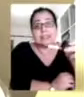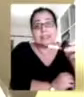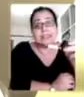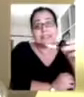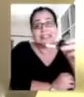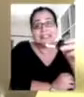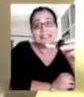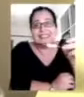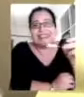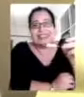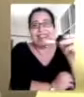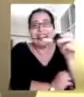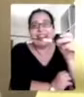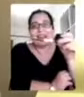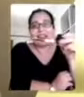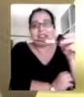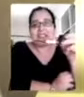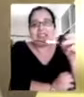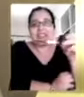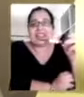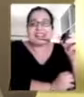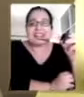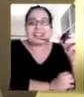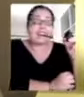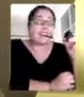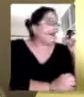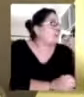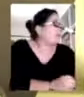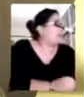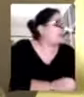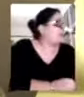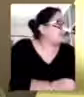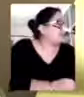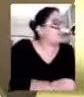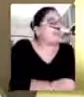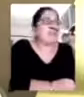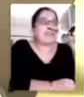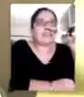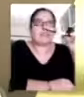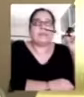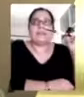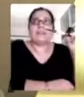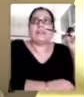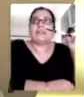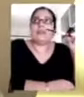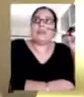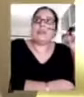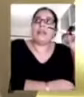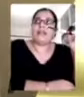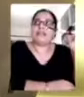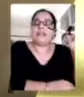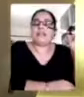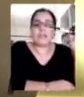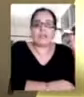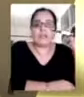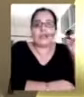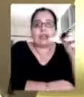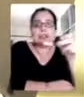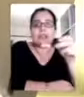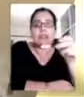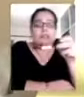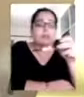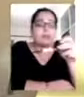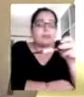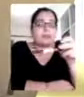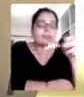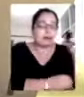iki taneyi arkadaşlar gördüler. Bu üçüncü diğerlerinden bir tanesini de yine yaktım. Oldu bir ay kadar zaman oldu